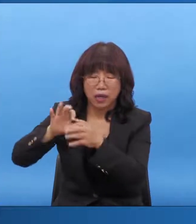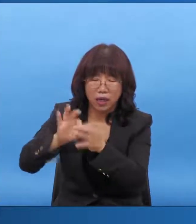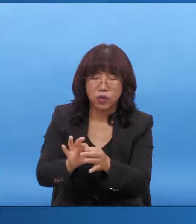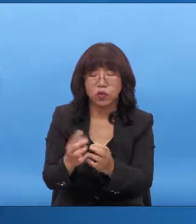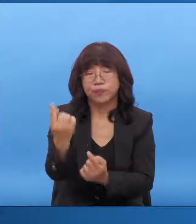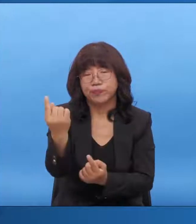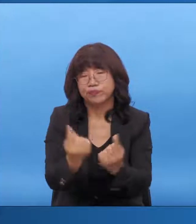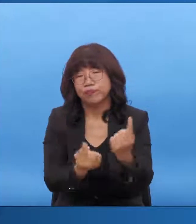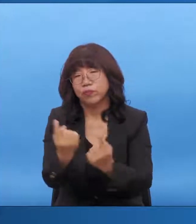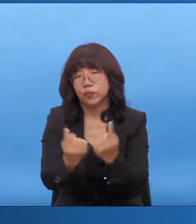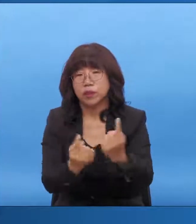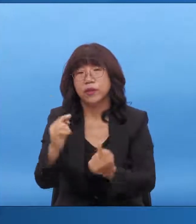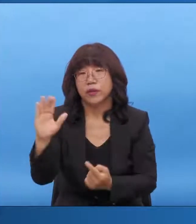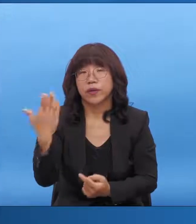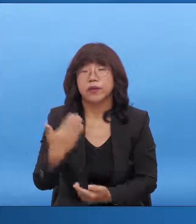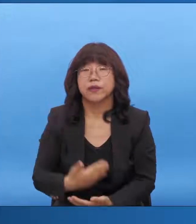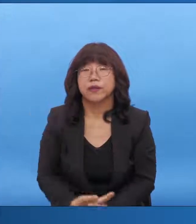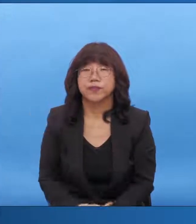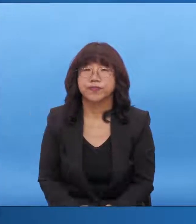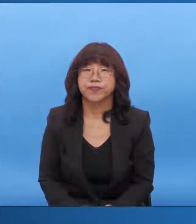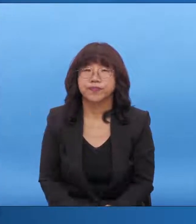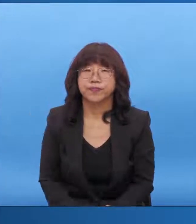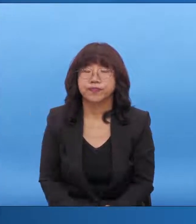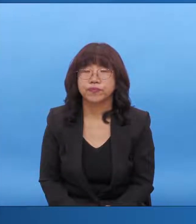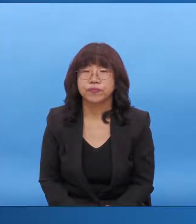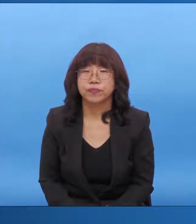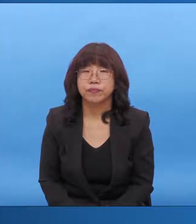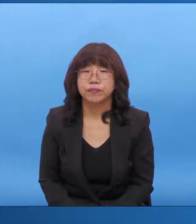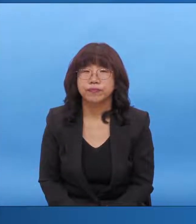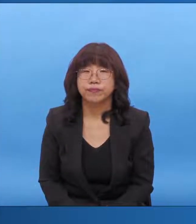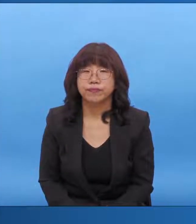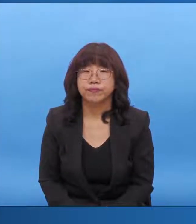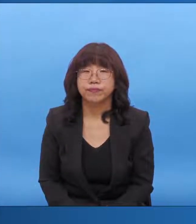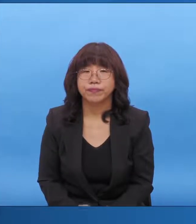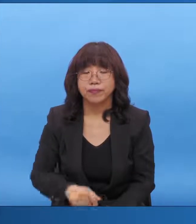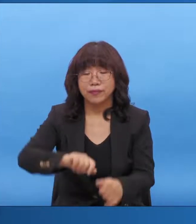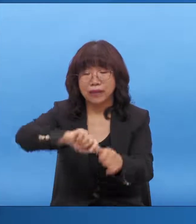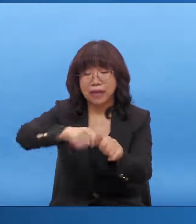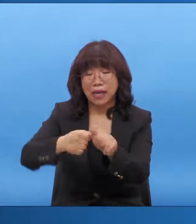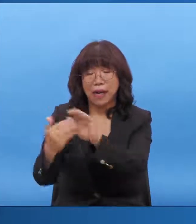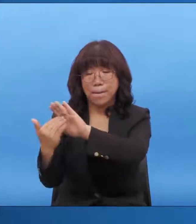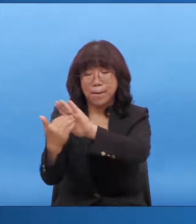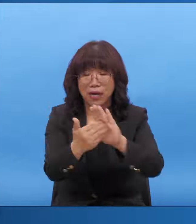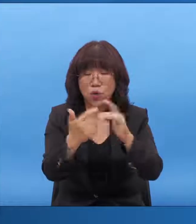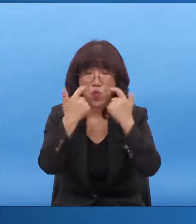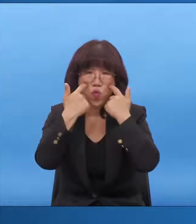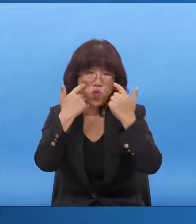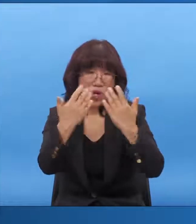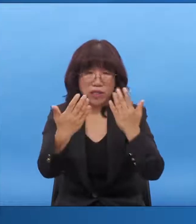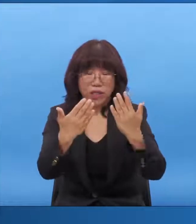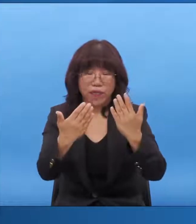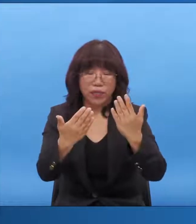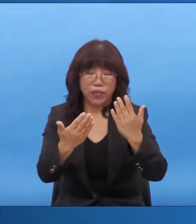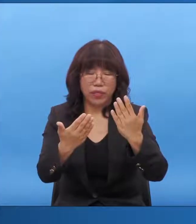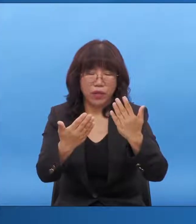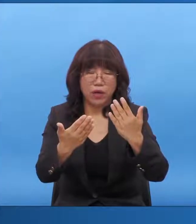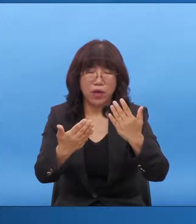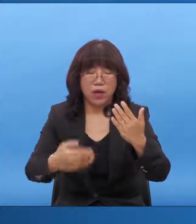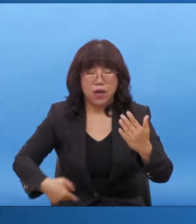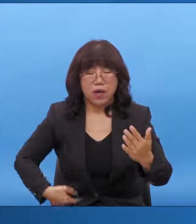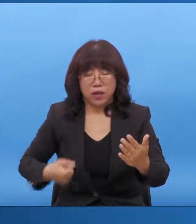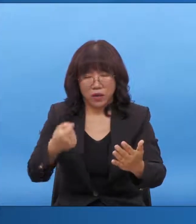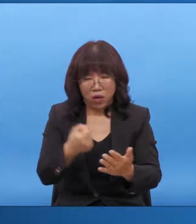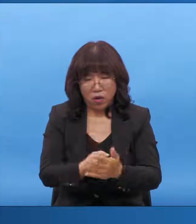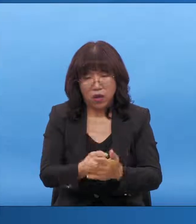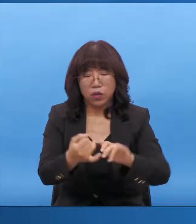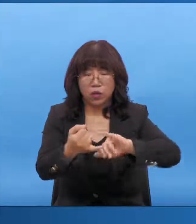the future, just tremendous disasters, these age of disasters will come. 예, 이걸 막는 확실한 결단을 우리 중직자들은 하셔야 And 돼요.